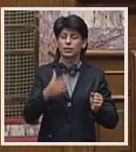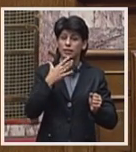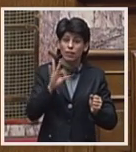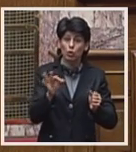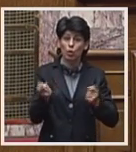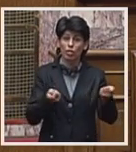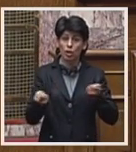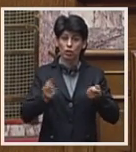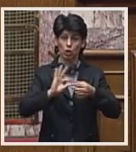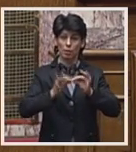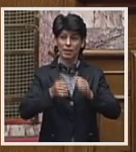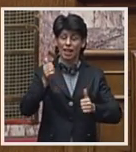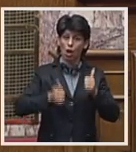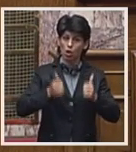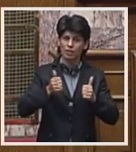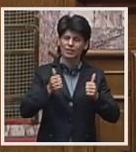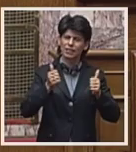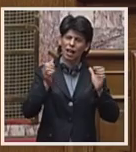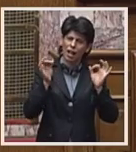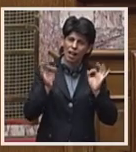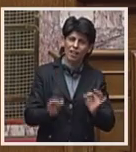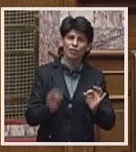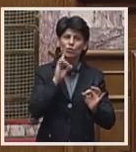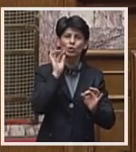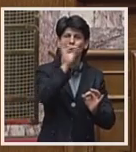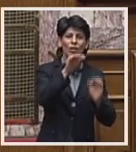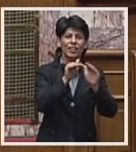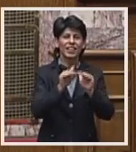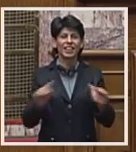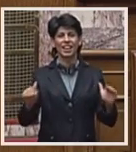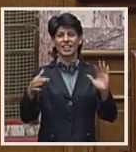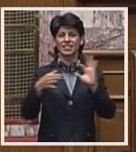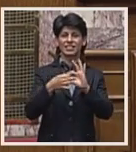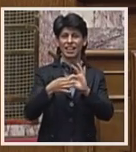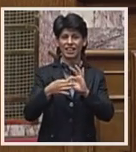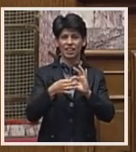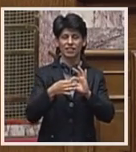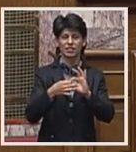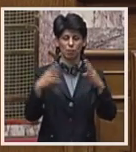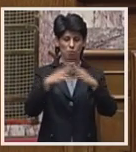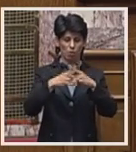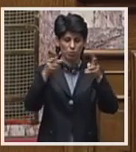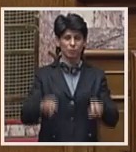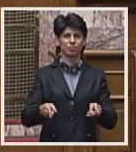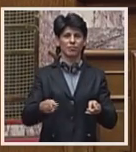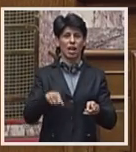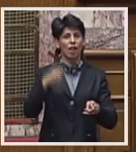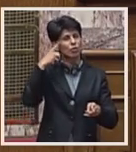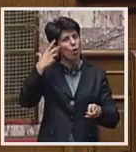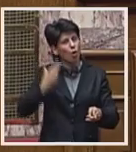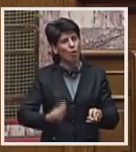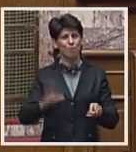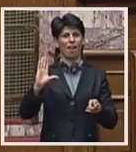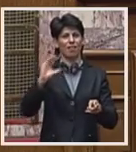Ολυμπιακοί Αγώνες, ακριβώς για την ειρήνη, τη συνεργασία και την εκεχηρία. Αυτό ήταν το νόημα